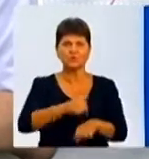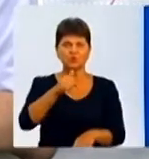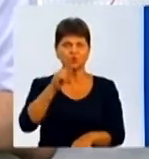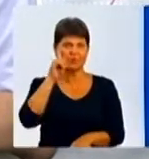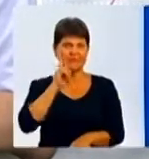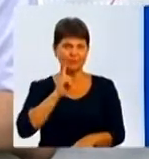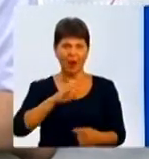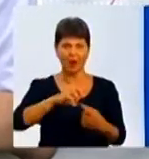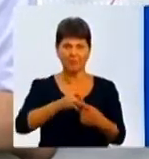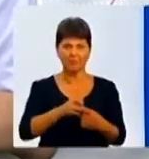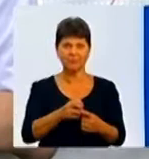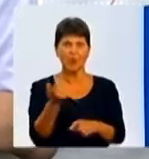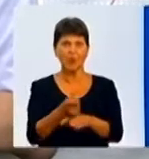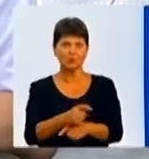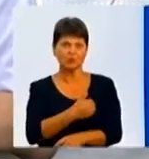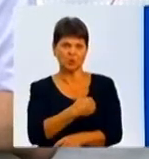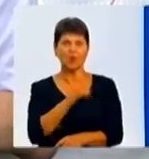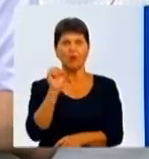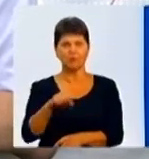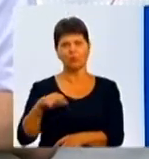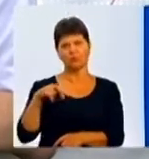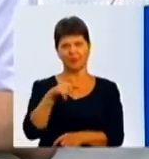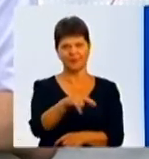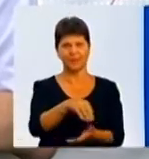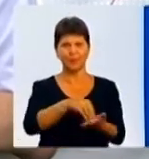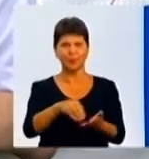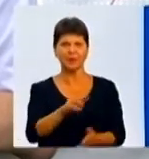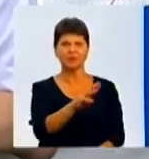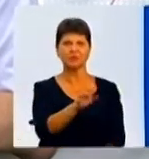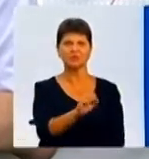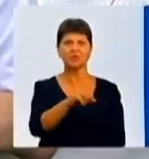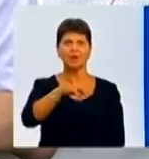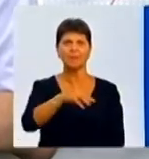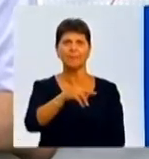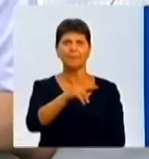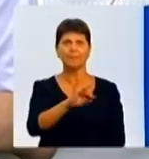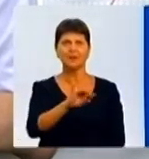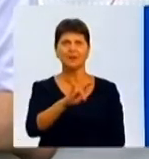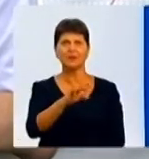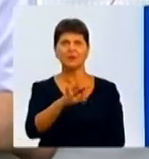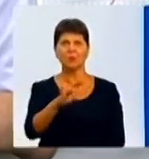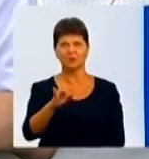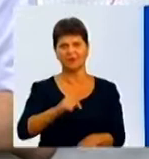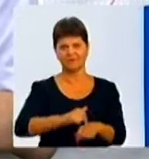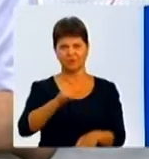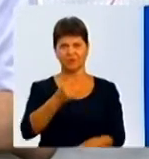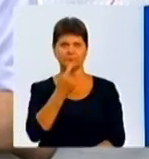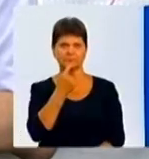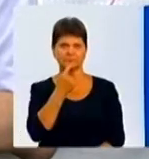вже дуже хочеться, можна піти купити тих самих шампіньйонів і відчуєте, полосуєте, відчуєте смак грибів.